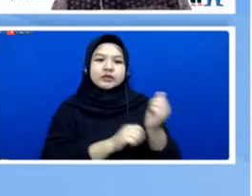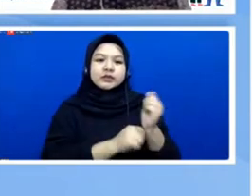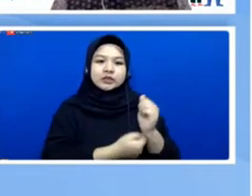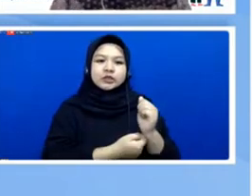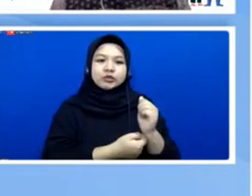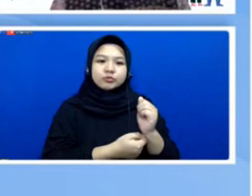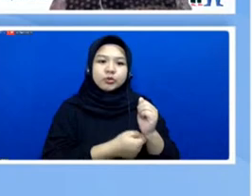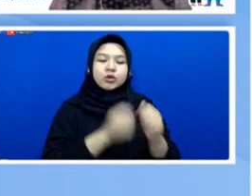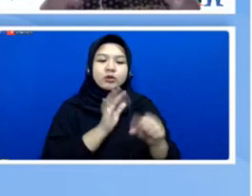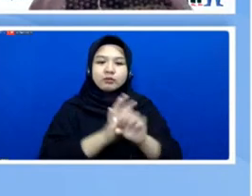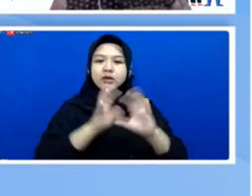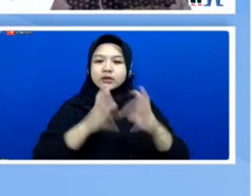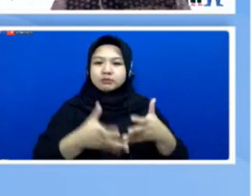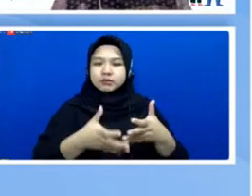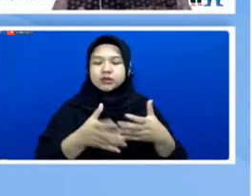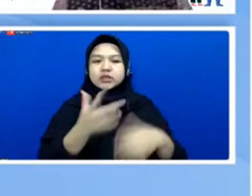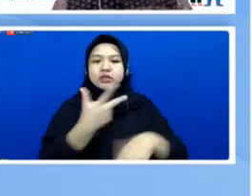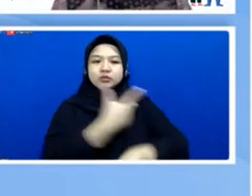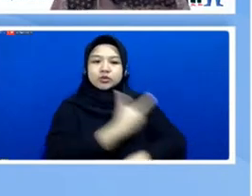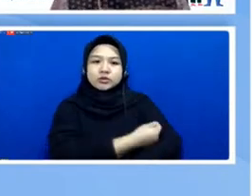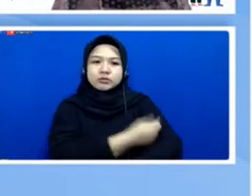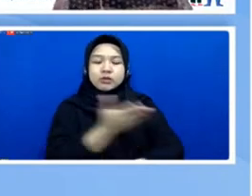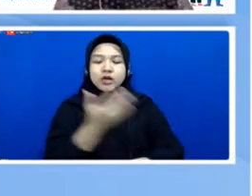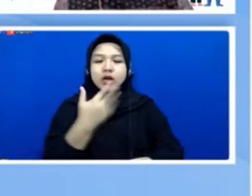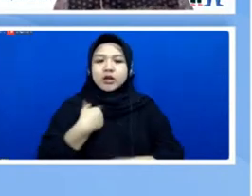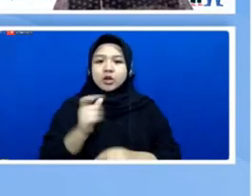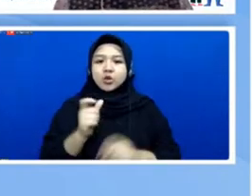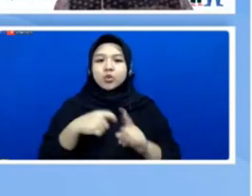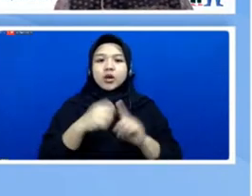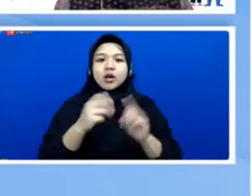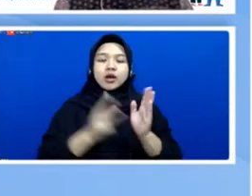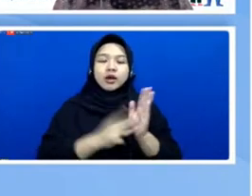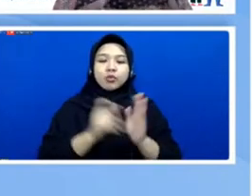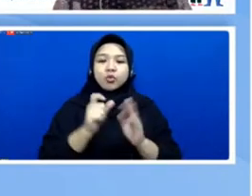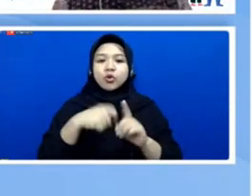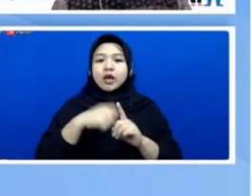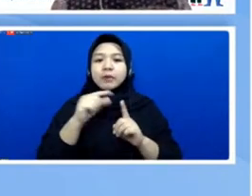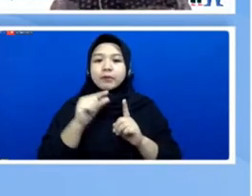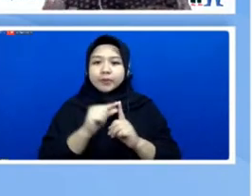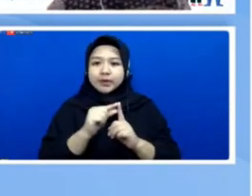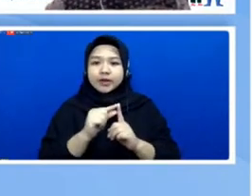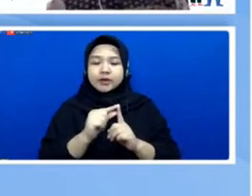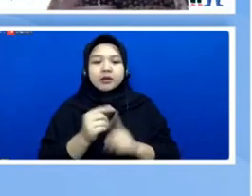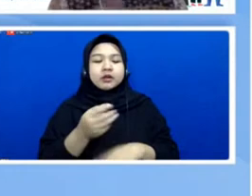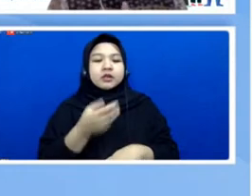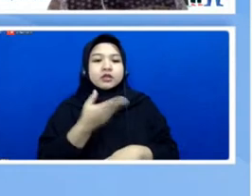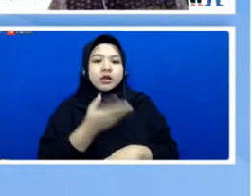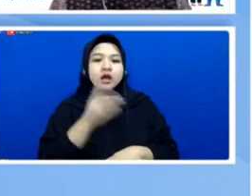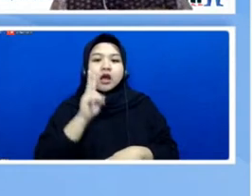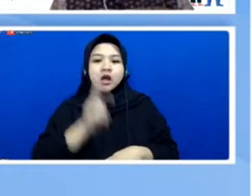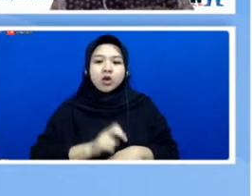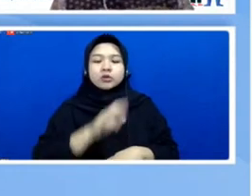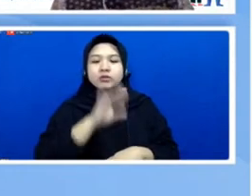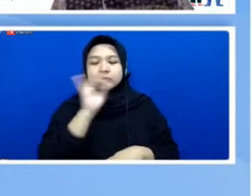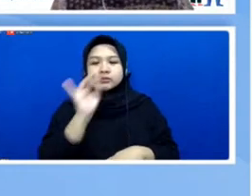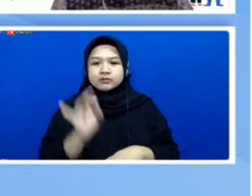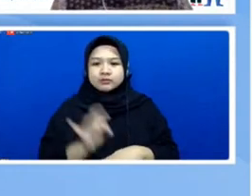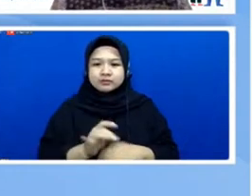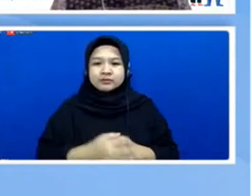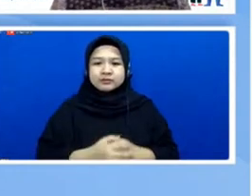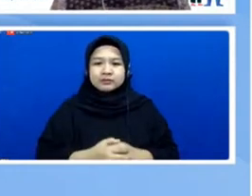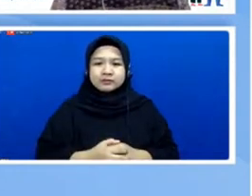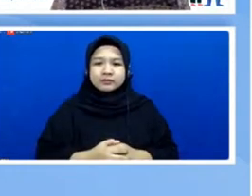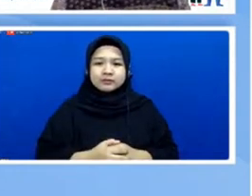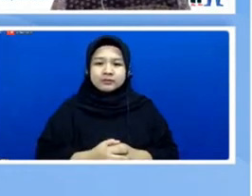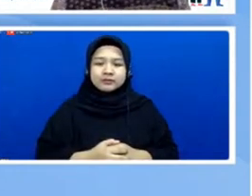respon pandemi di puskesmas. Apalagi puskesmas mereka punya UKM sama UKP, upaya kesehatan masyarakat yang di mana di sana harus melibatkan masyarakat. Nah, yang